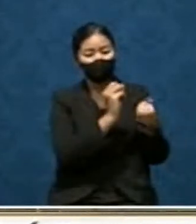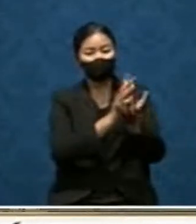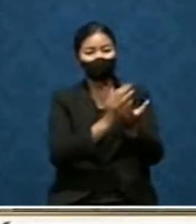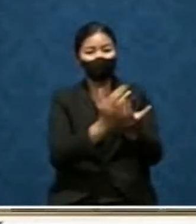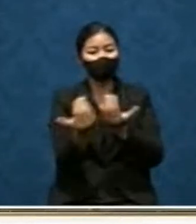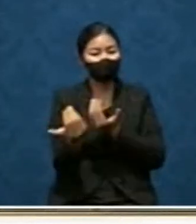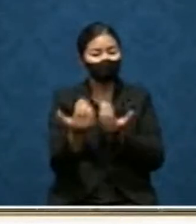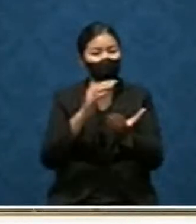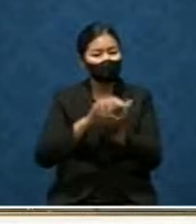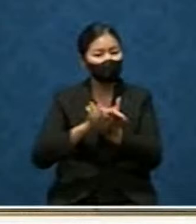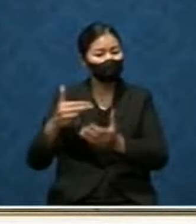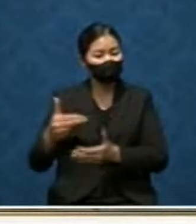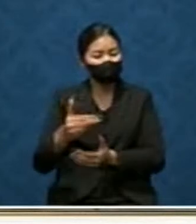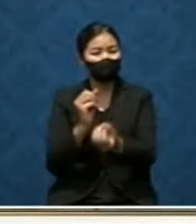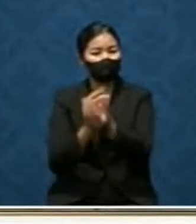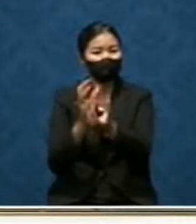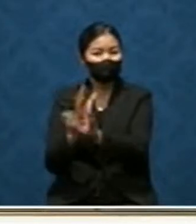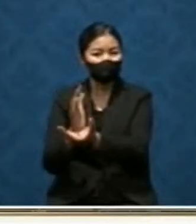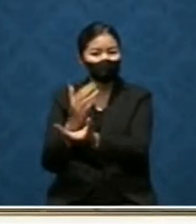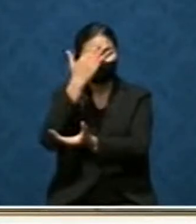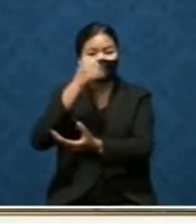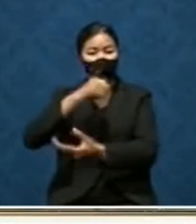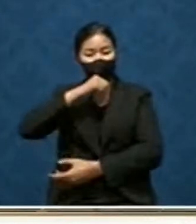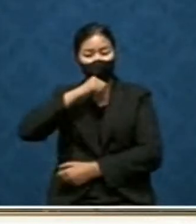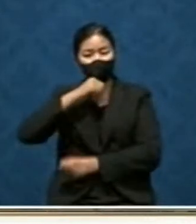ูก ถึงล้าน เพรไม่ทำงาน